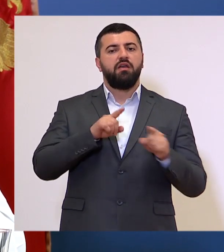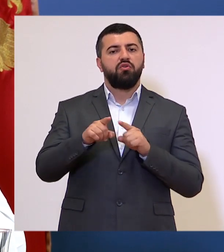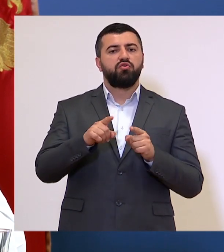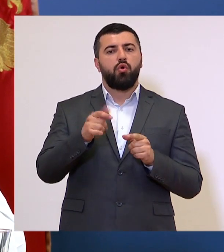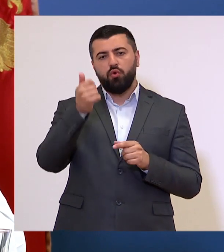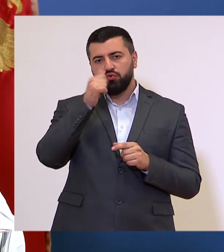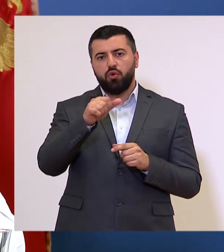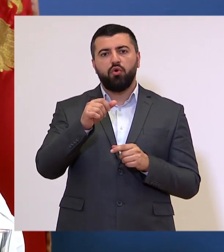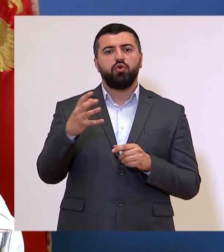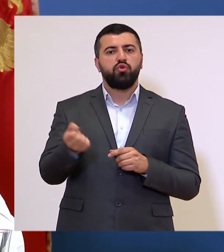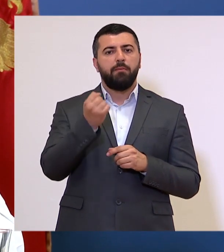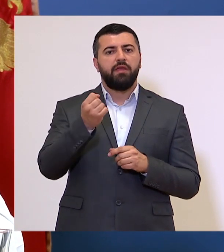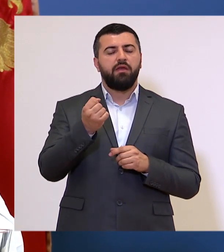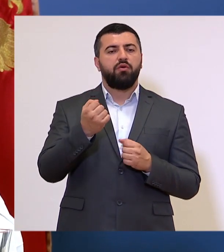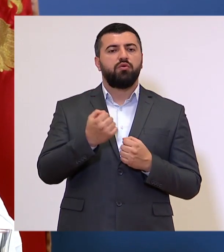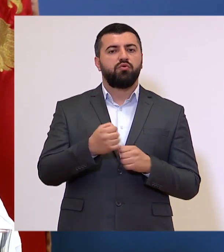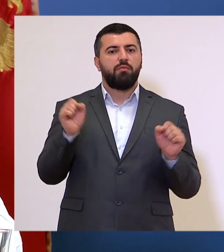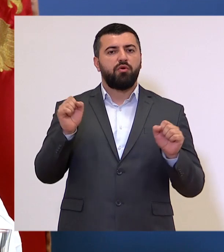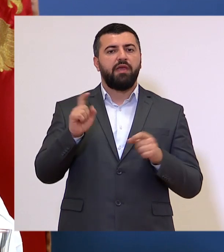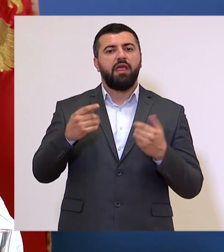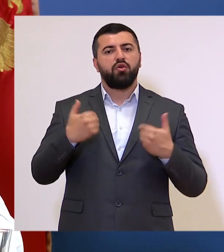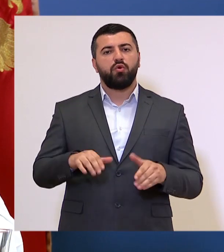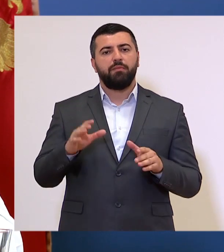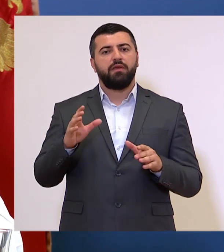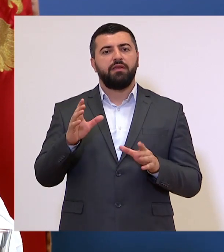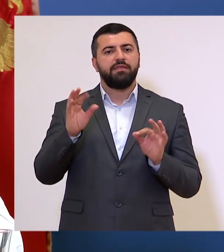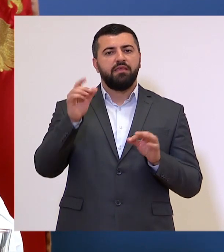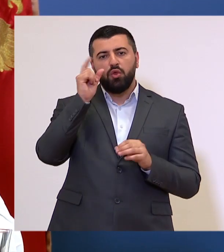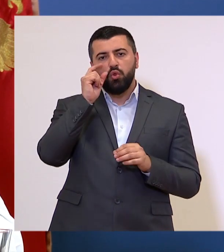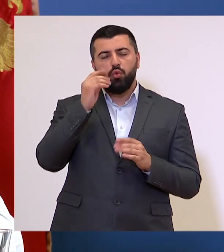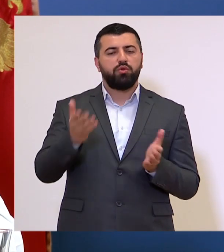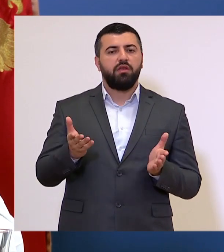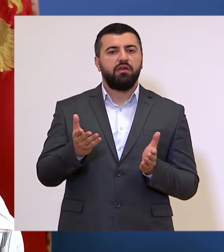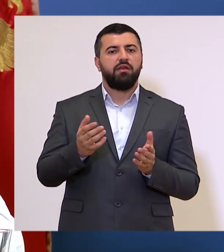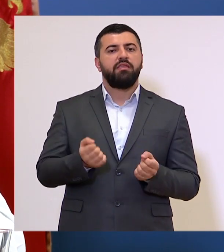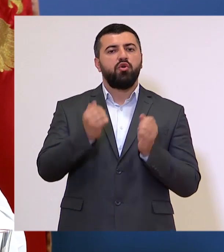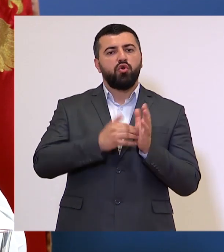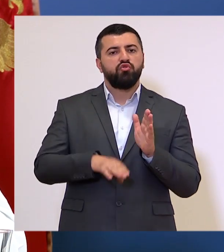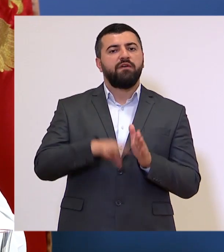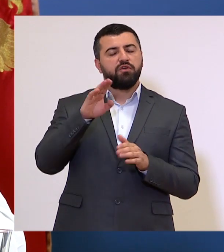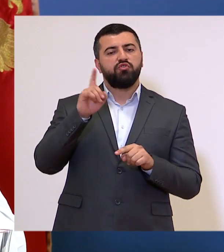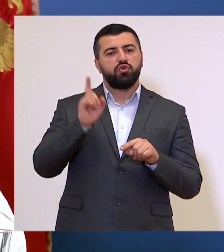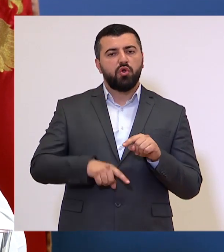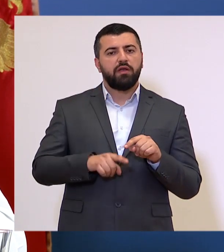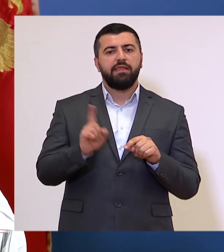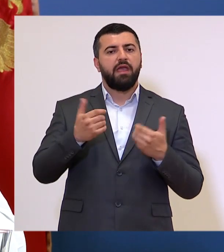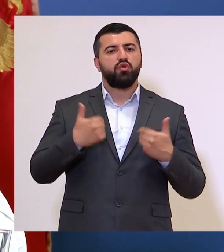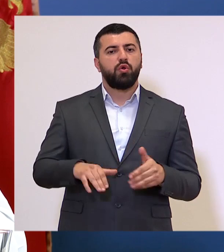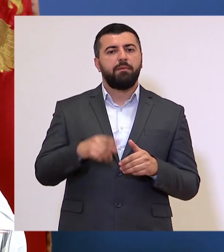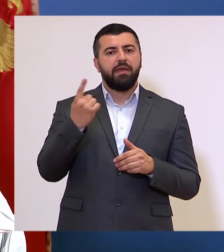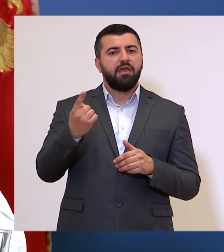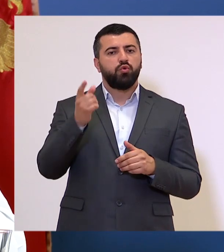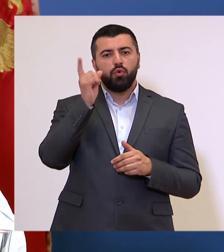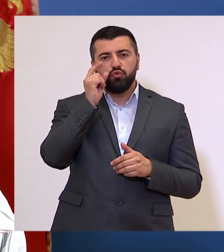paralela nečemu da dobijemo 500 oboljelih i da izgubimo 10 ljudi. Na uštrb toga napravit ćemo još rigoroznije mere, ali da ne izgubimo ni